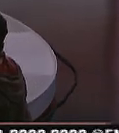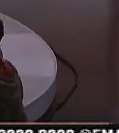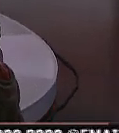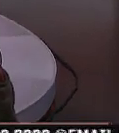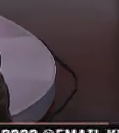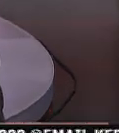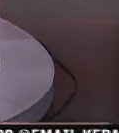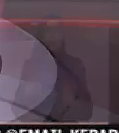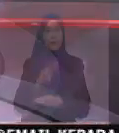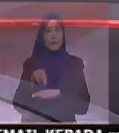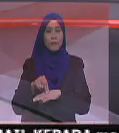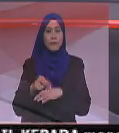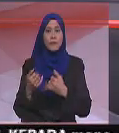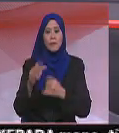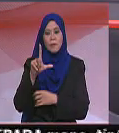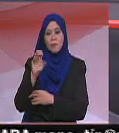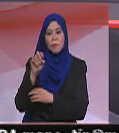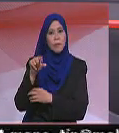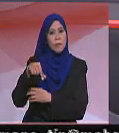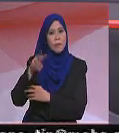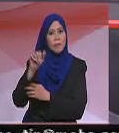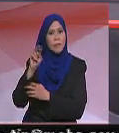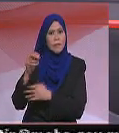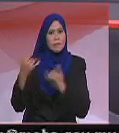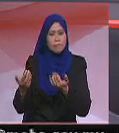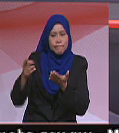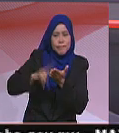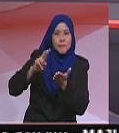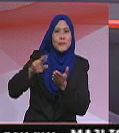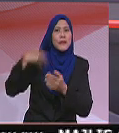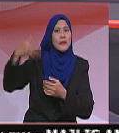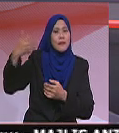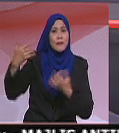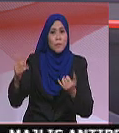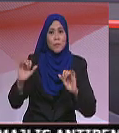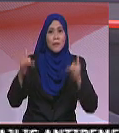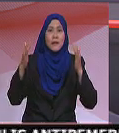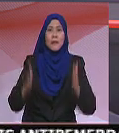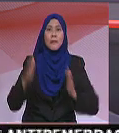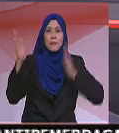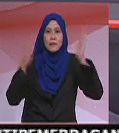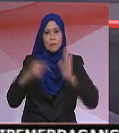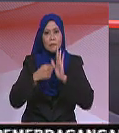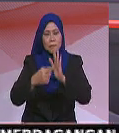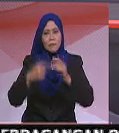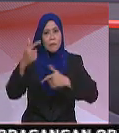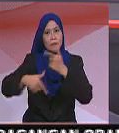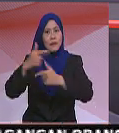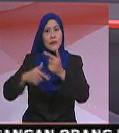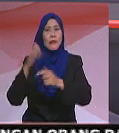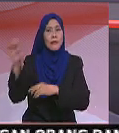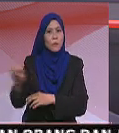Pemain kebangsaan bawah 19 tahun negara Lokman Hakim Shamsuddin melaka sejarah apabila menjadi pemain pertama Malaysia beraksi dalam Liga Utama